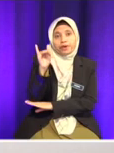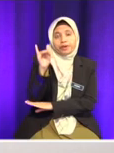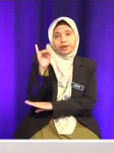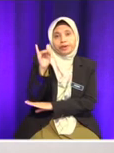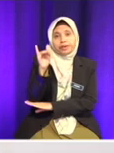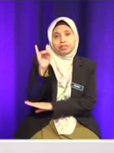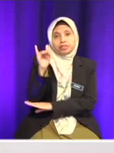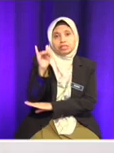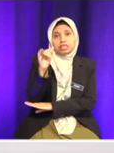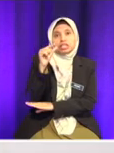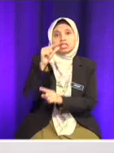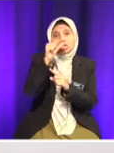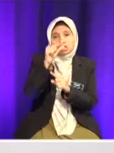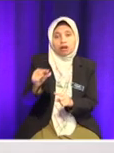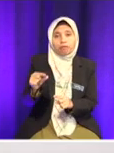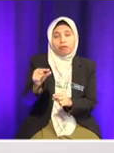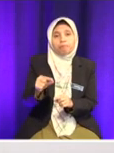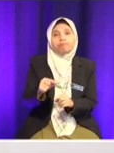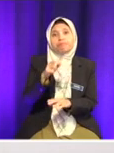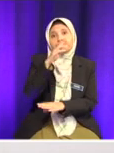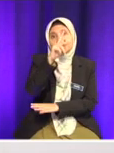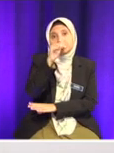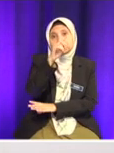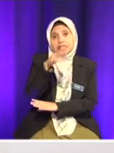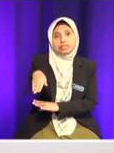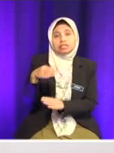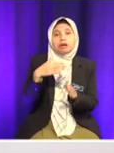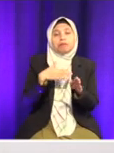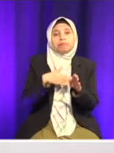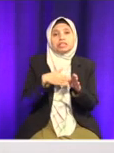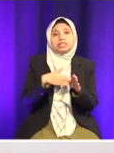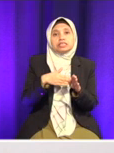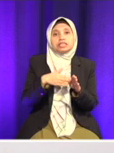itu meminta Spade nilai-nilai yang berbeda